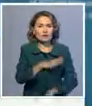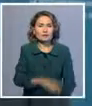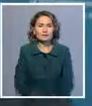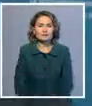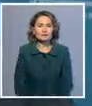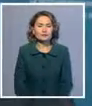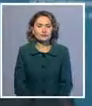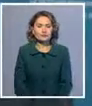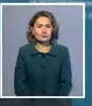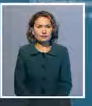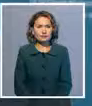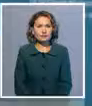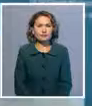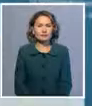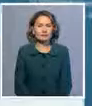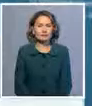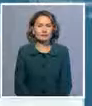Я думаю, что такой опыт